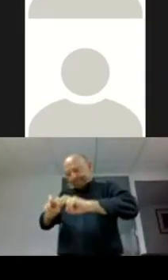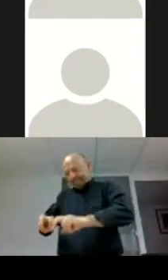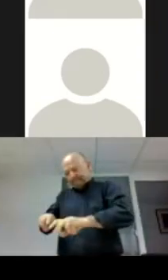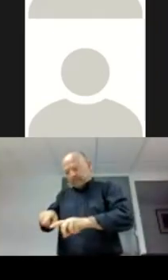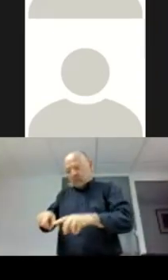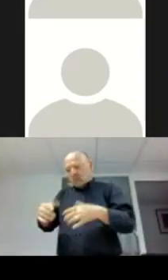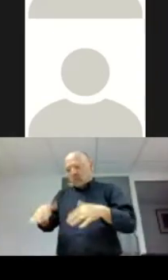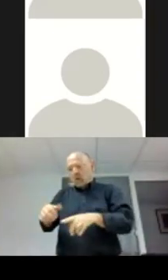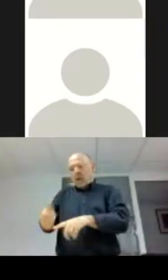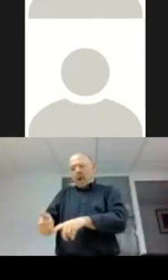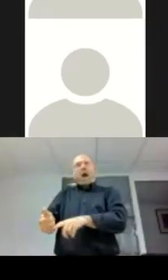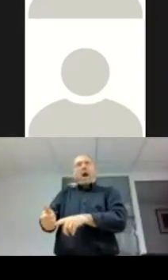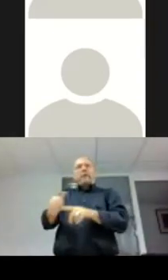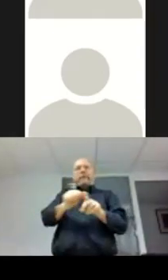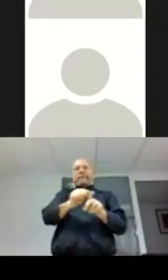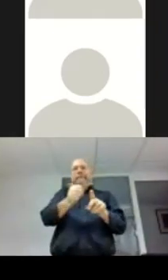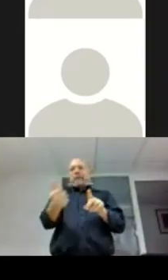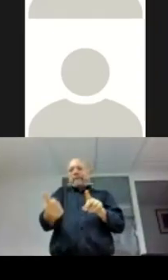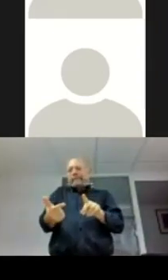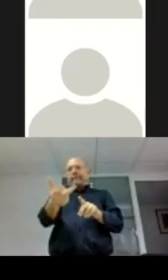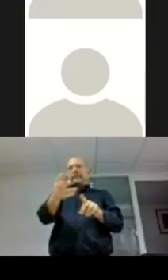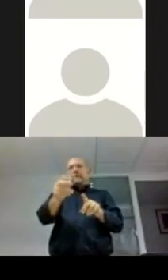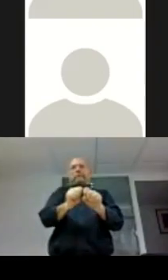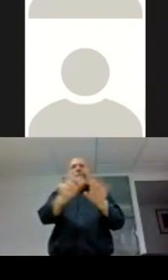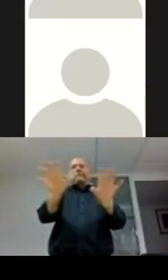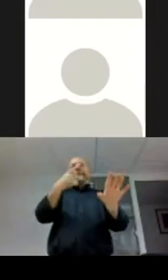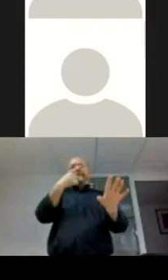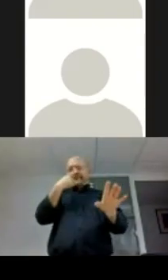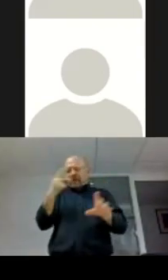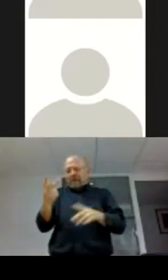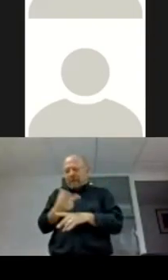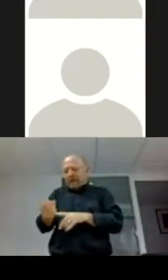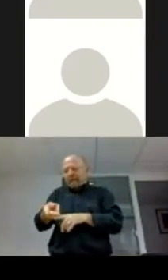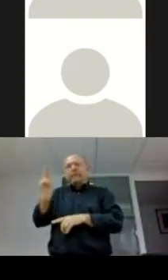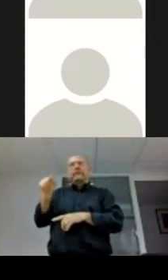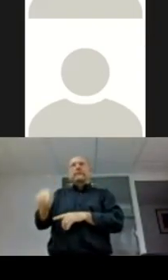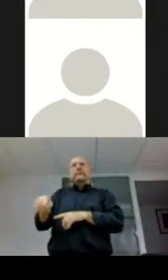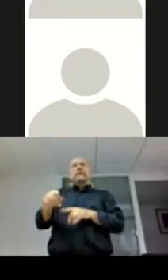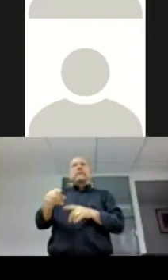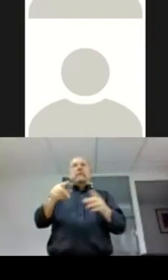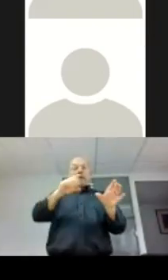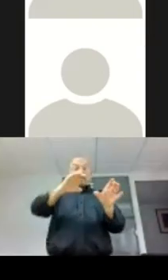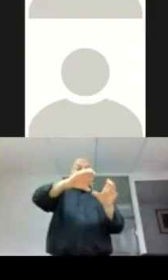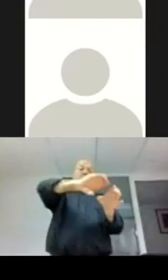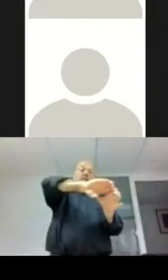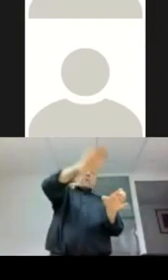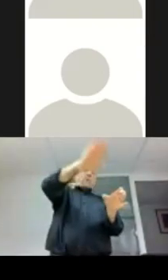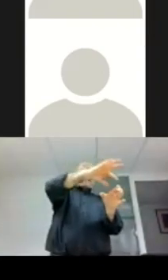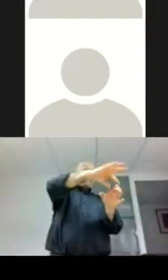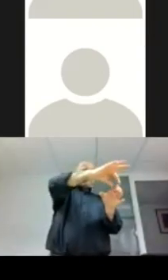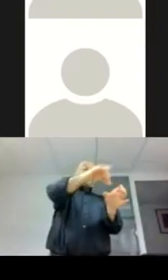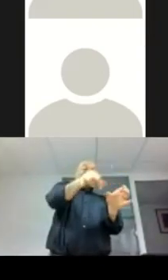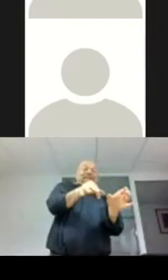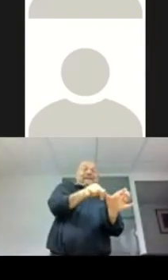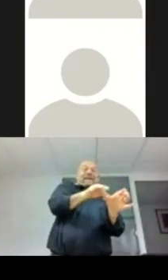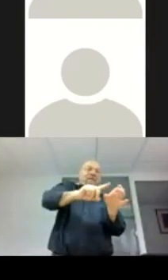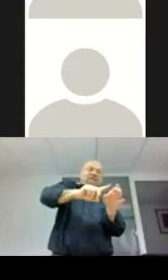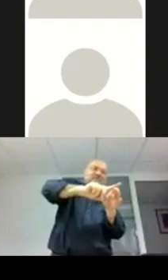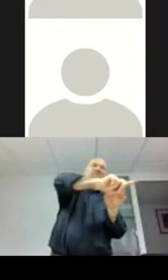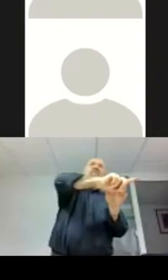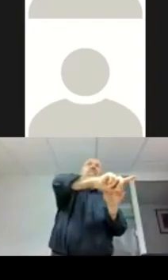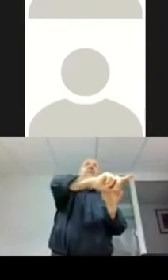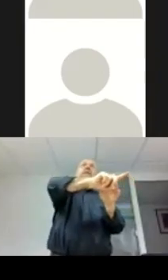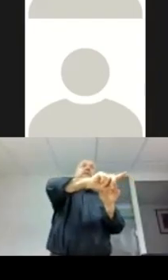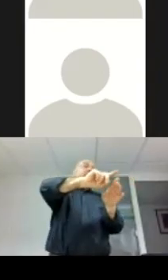microscopique de ce qui a été retiré, que c'était une lésion qui envahissait un petit peu plus que ce qu'on pensait la profondeur